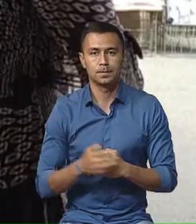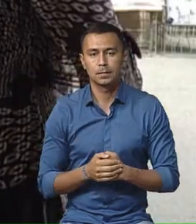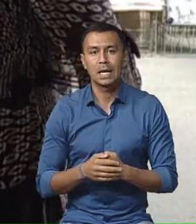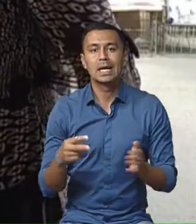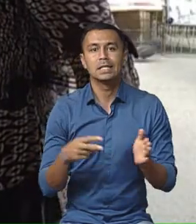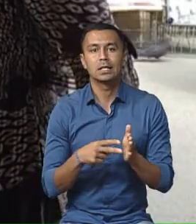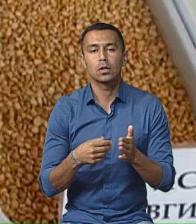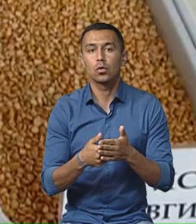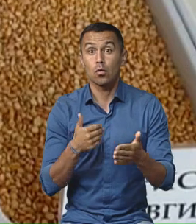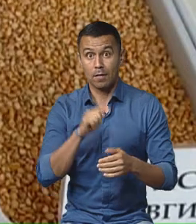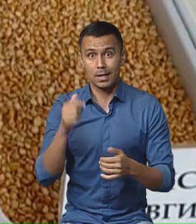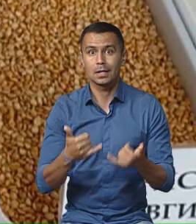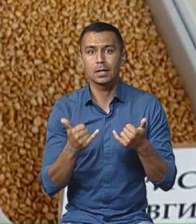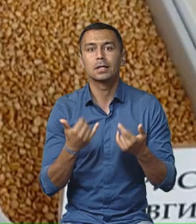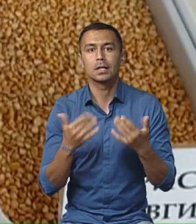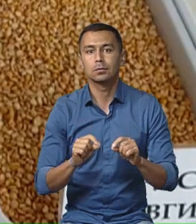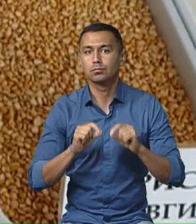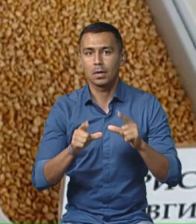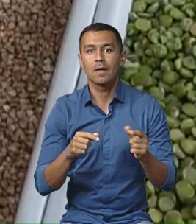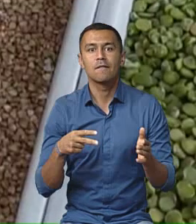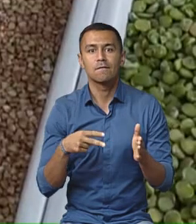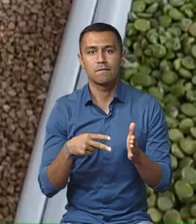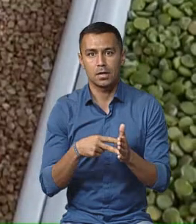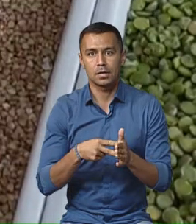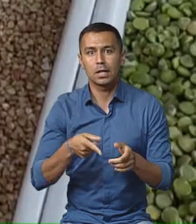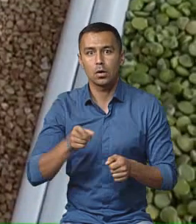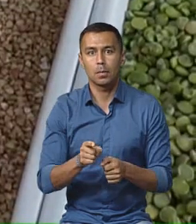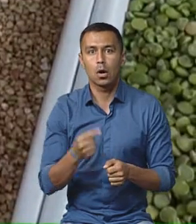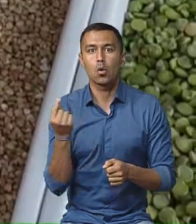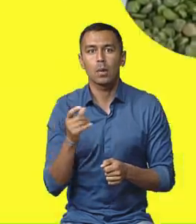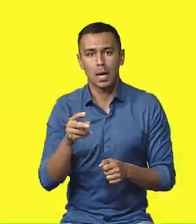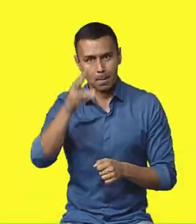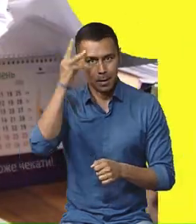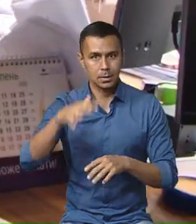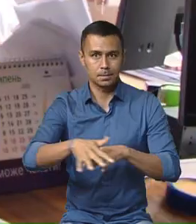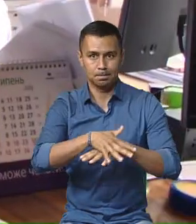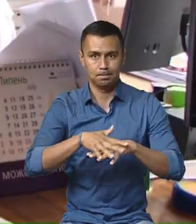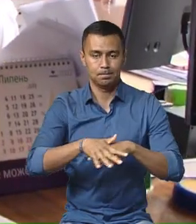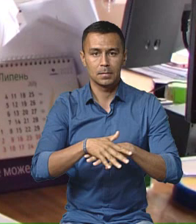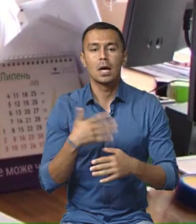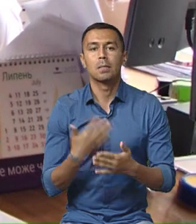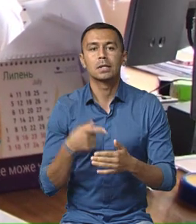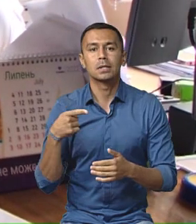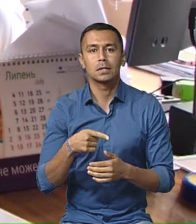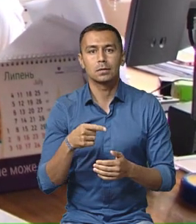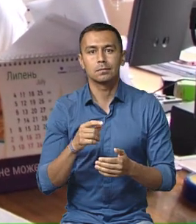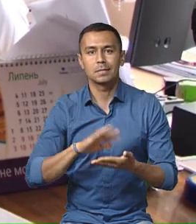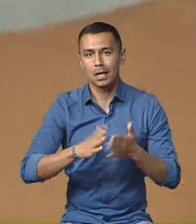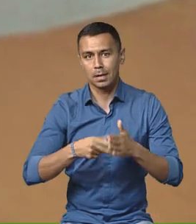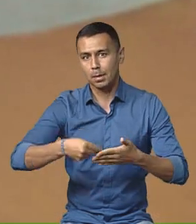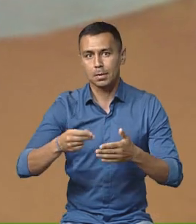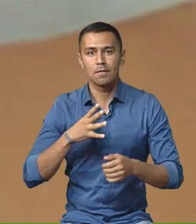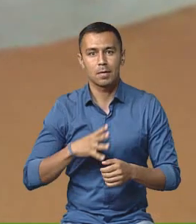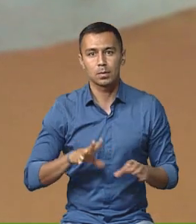Ціни до війни та зараз. Наскільки зросла вартість кілограма крупи на хмельницьких ринках? Майже 1000 декларацій підписали